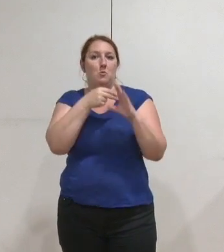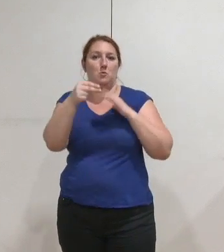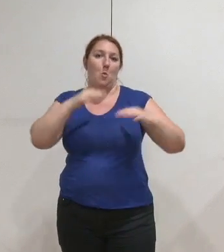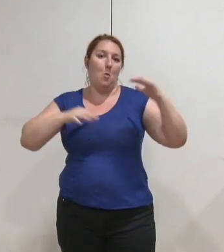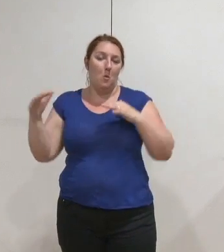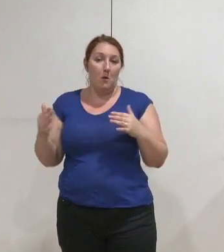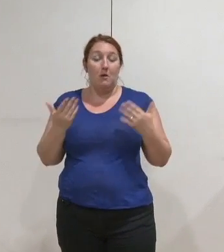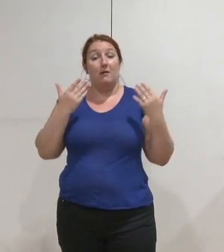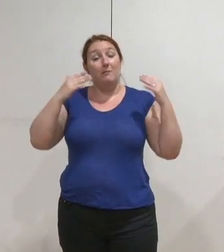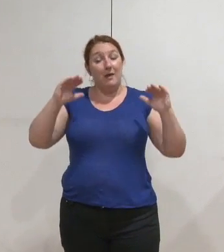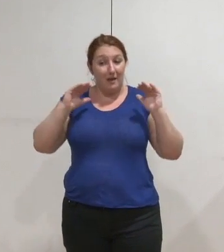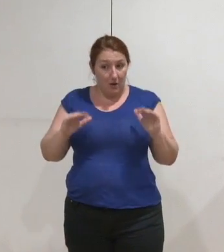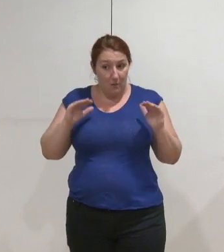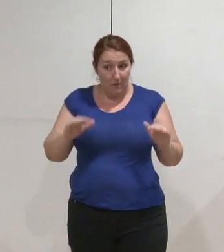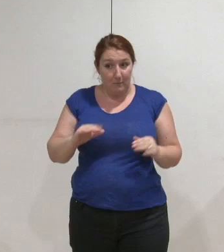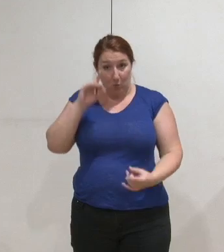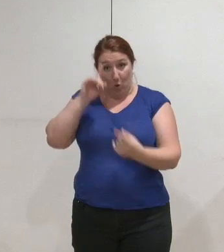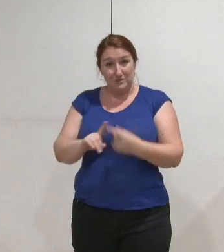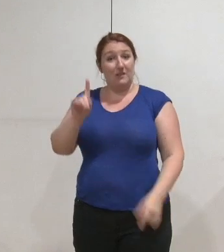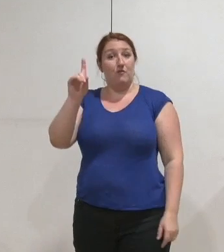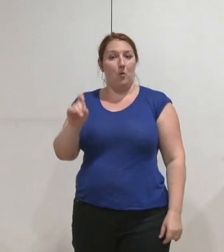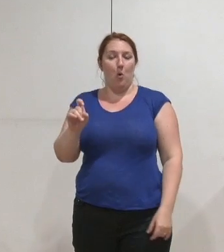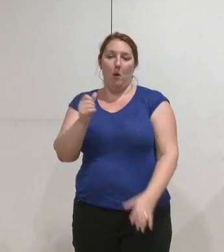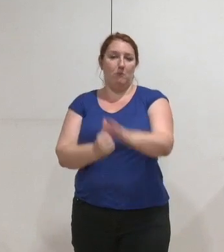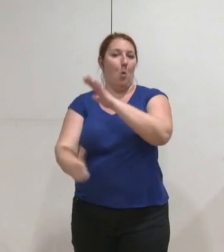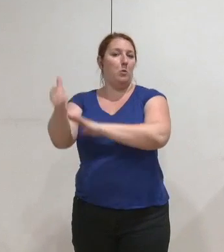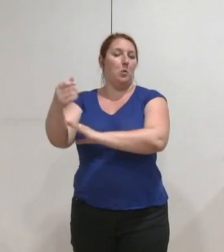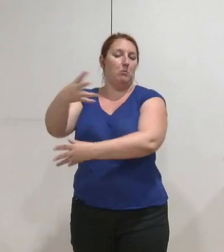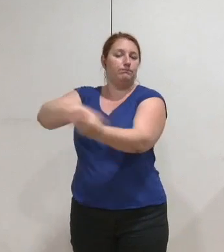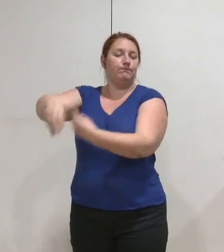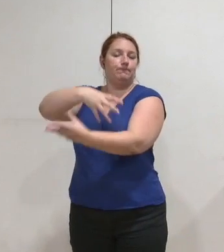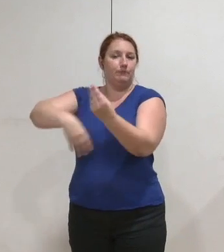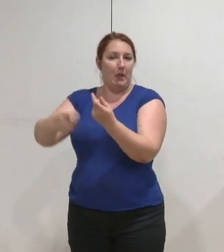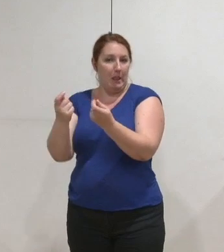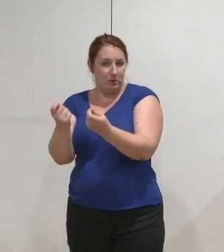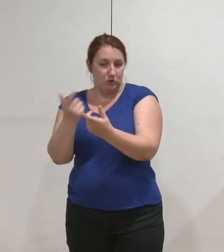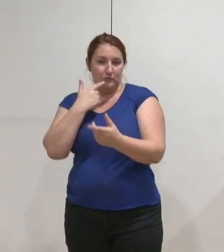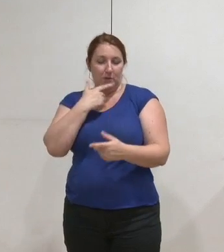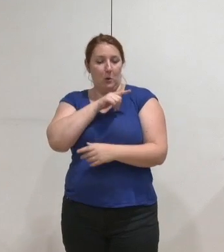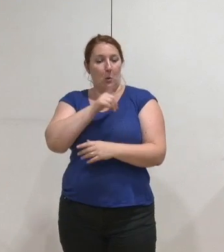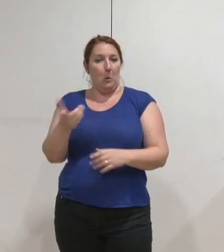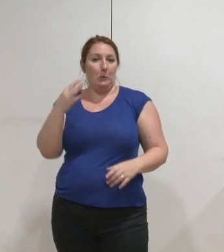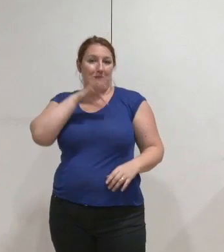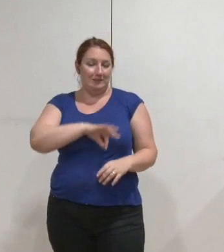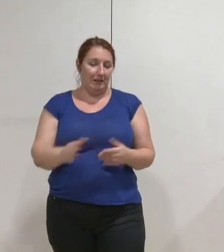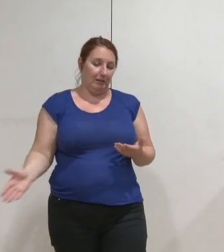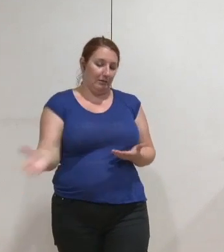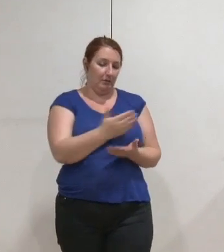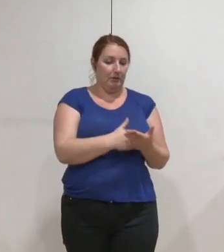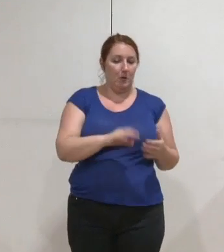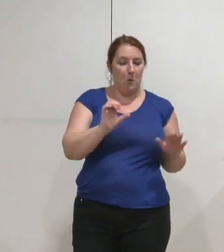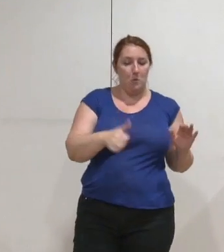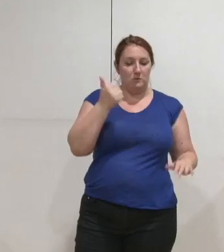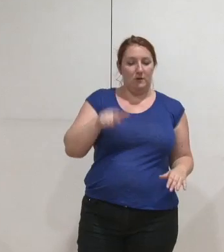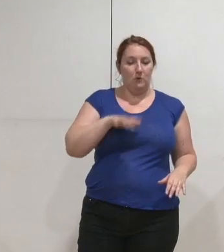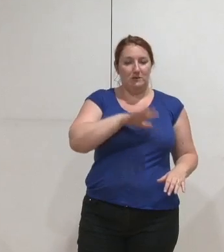l'eau reste pour pour que l'eau reste à l'eau cette cette recette de 11,55 million d'euros doit être